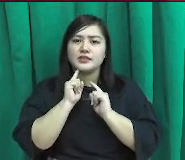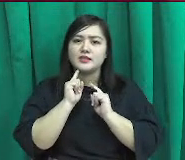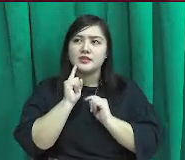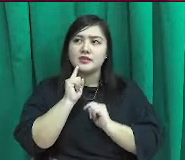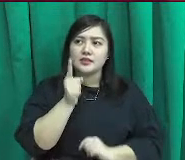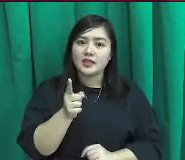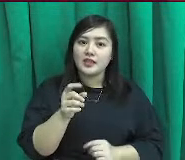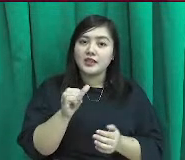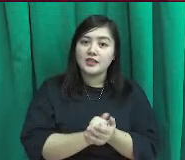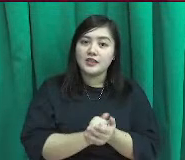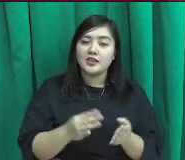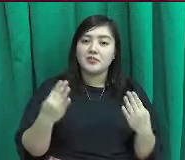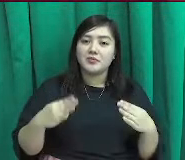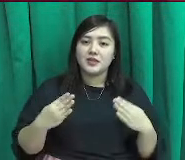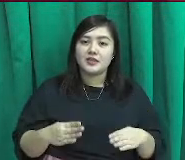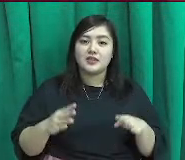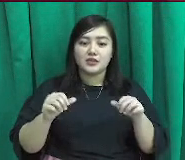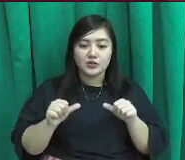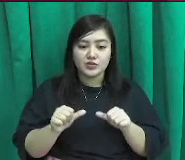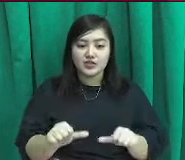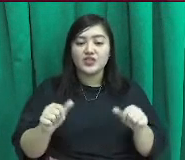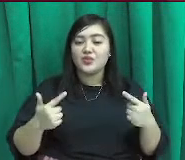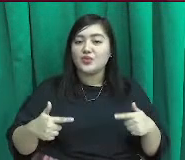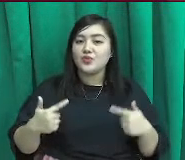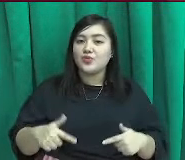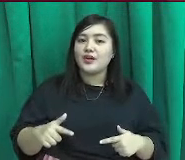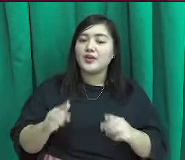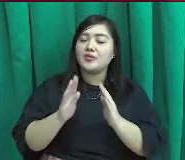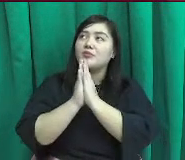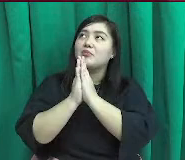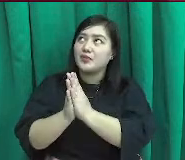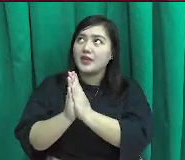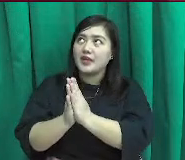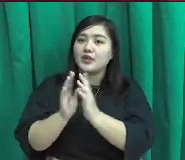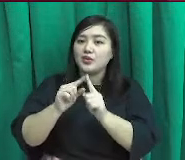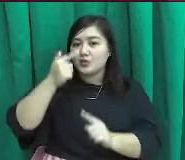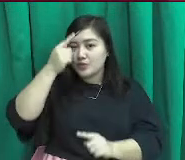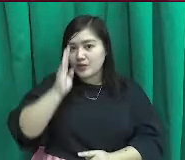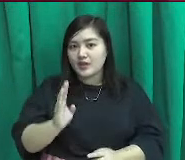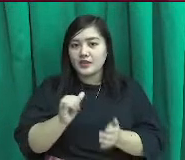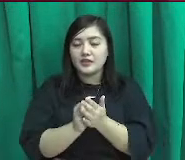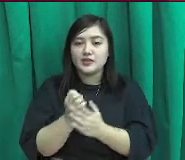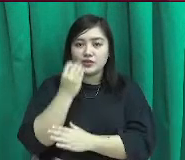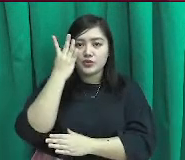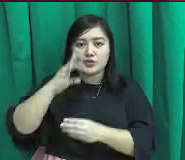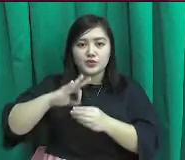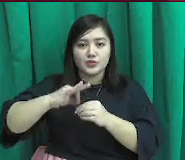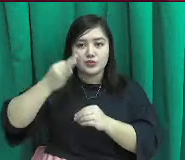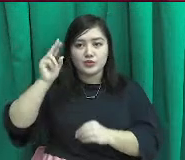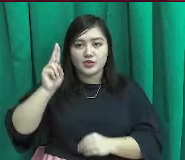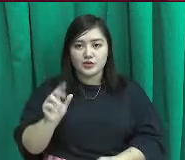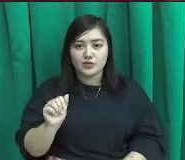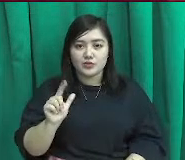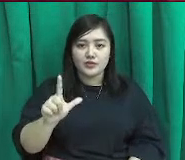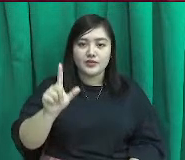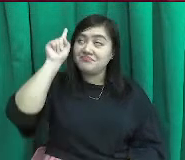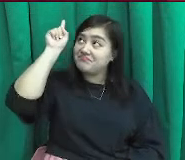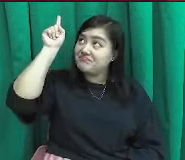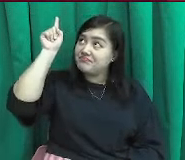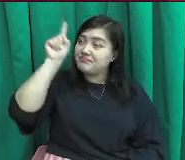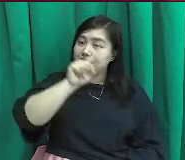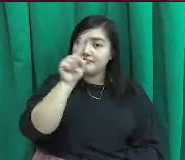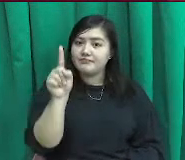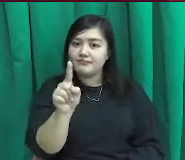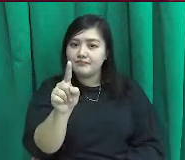ngayon na hanggang ngayon ay pinapanalangin niyo sa Panginoon na lumago kayo spiritually? Amen. Sa bagay na yan. Kayo po ha.